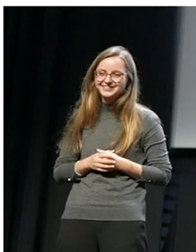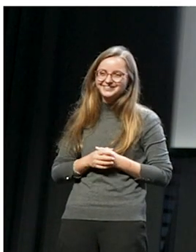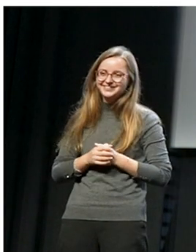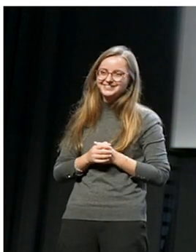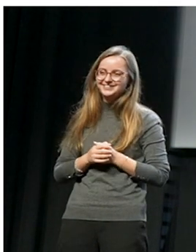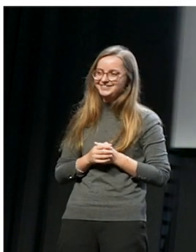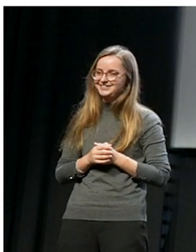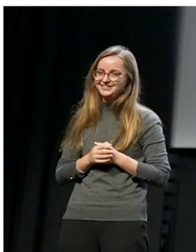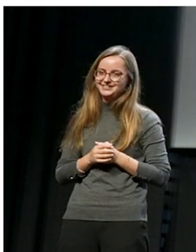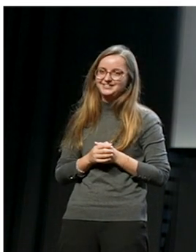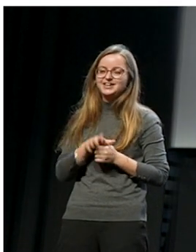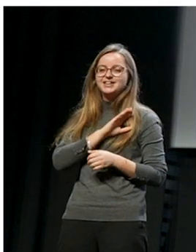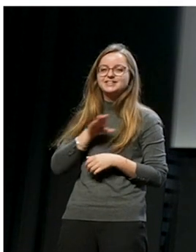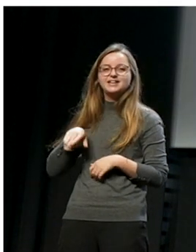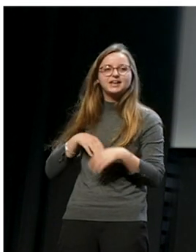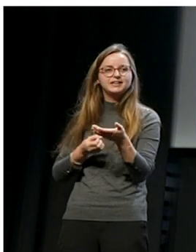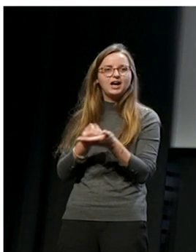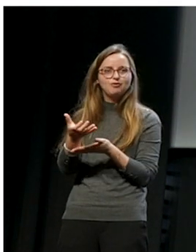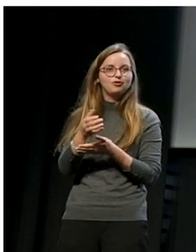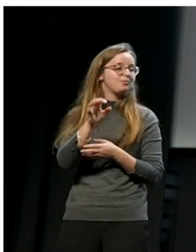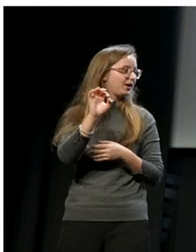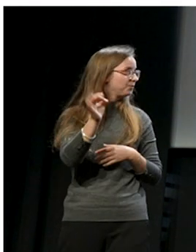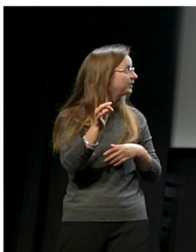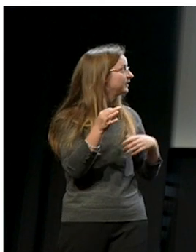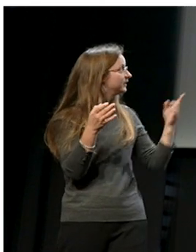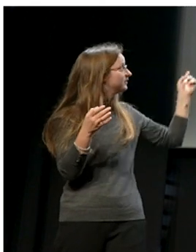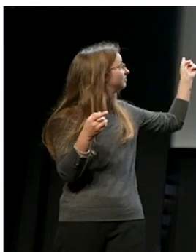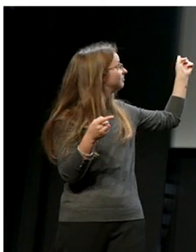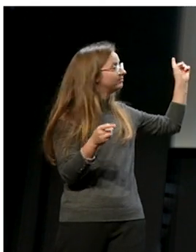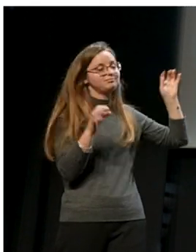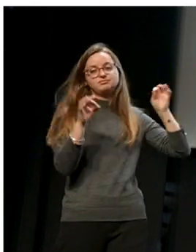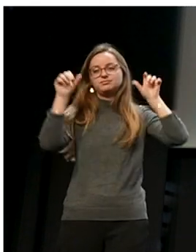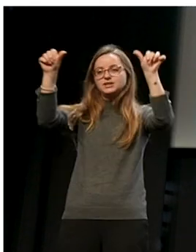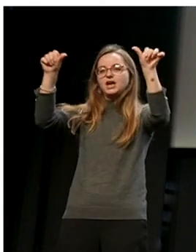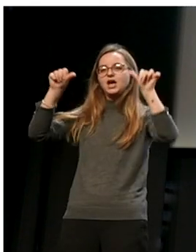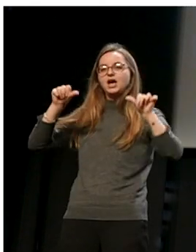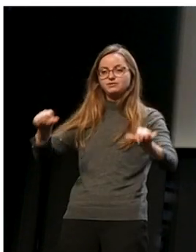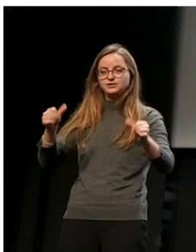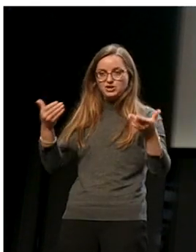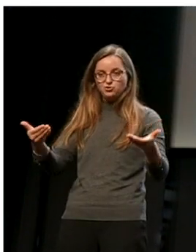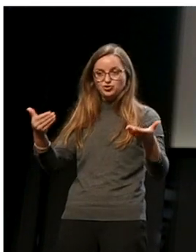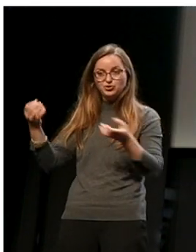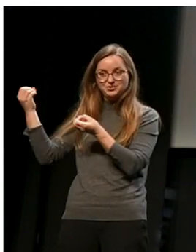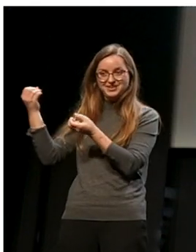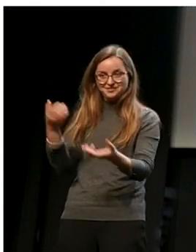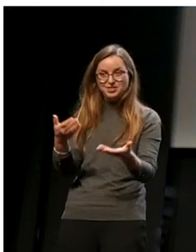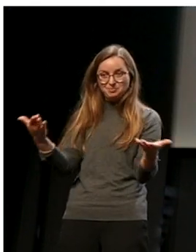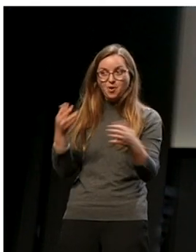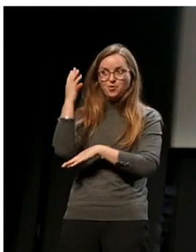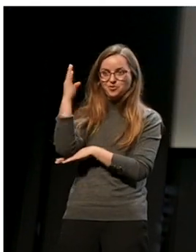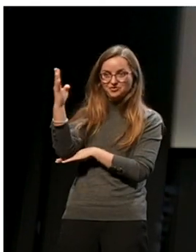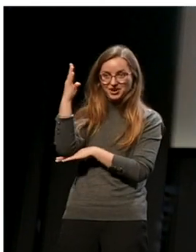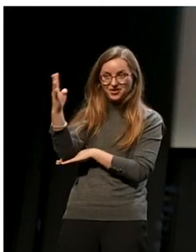Et sur le dernier point. Oui, bah là, c'est l'affiche de l'événement de cette